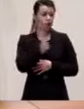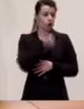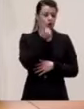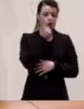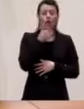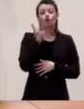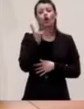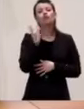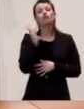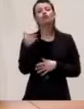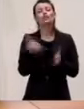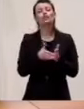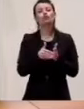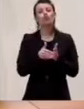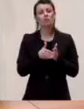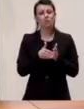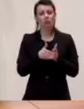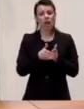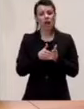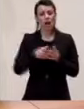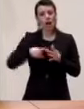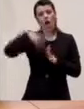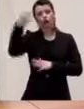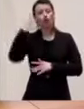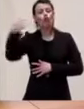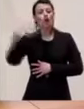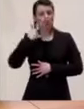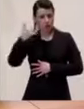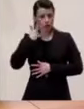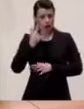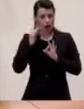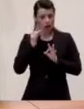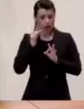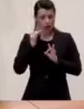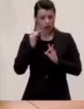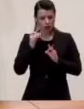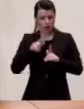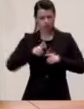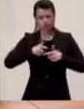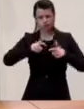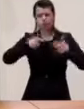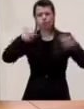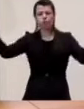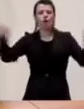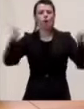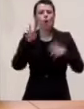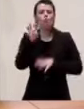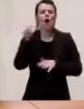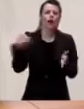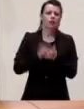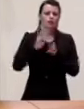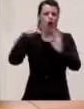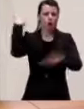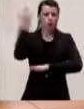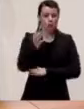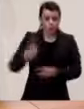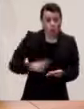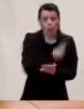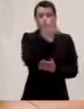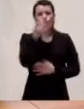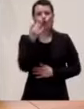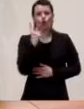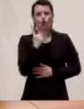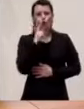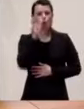13.000 chiamate al giorno a oltre 40.000 sullo stesso giorno, o perlomeno